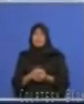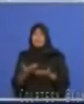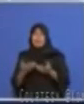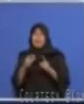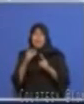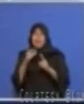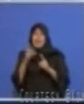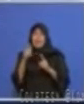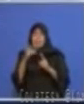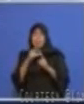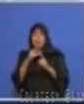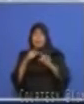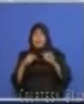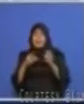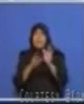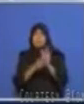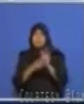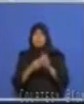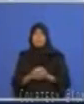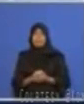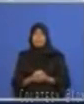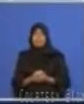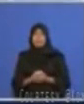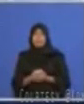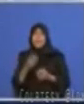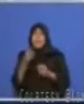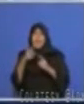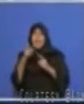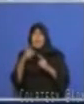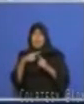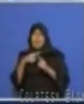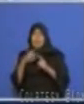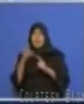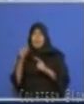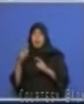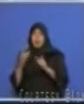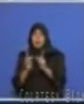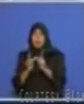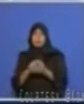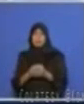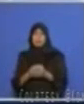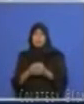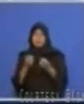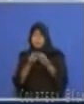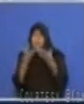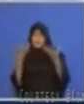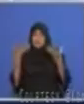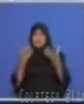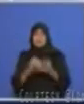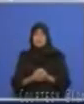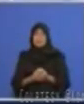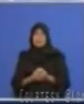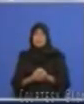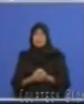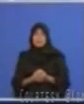rpjp ya RPJM ya RT RW Saya kira ini yang e perlu lebih diperjelas Saya kira ya